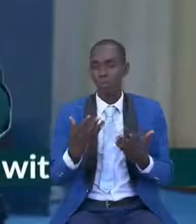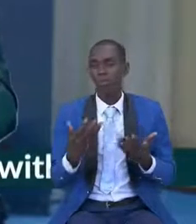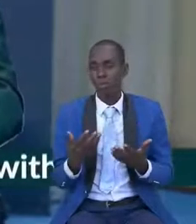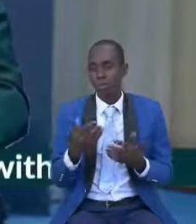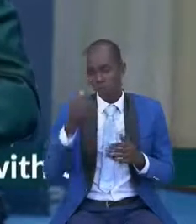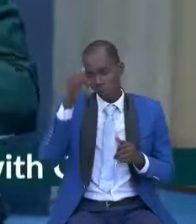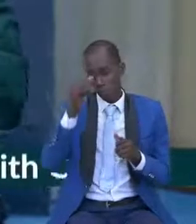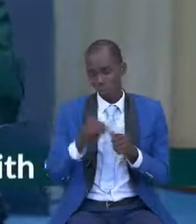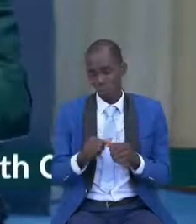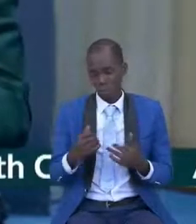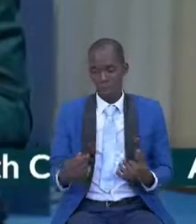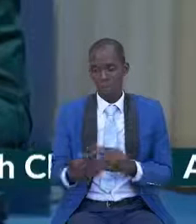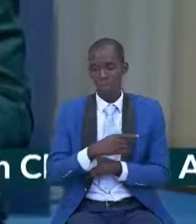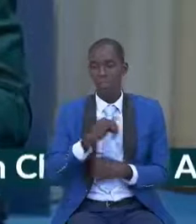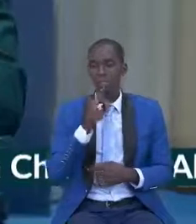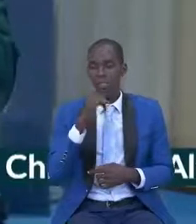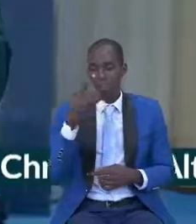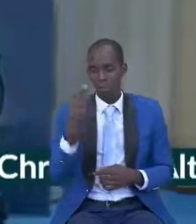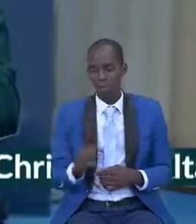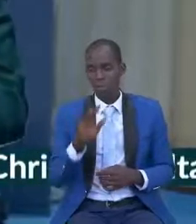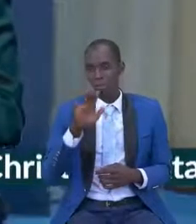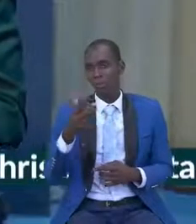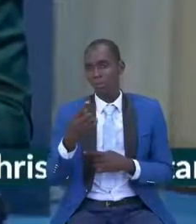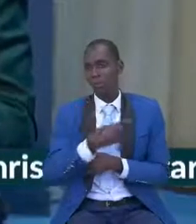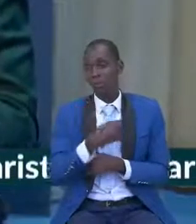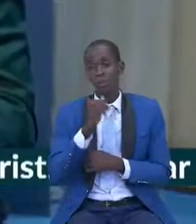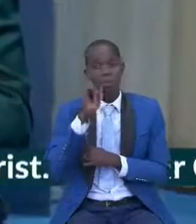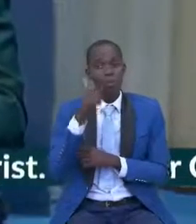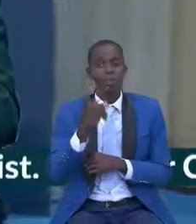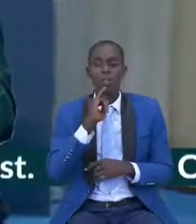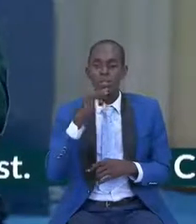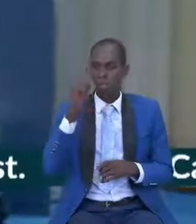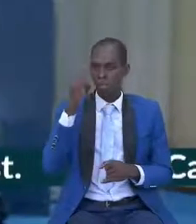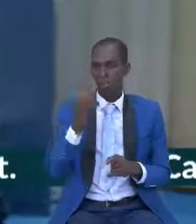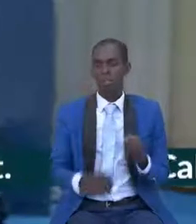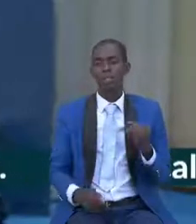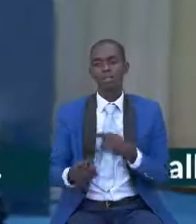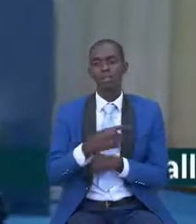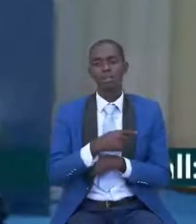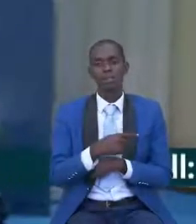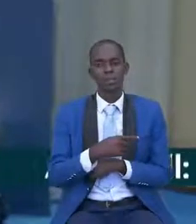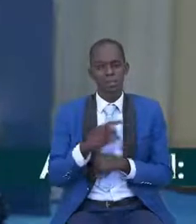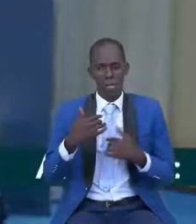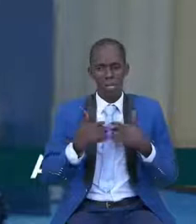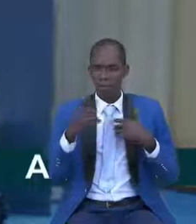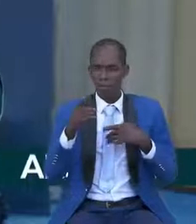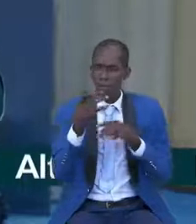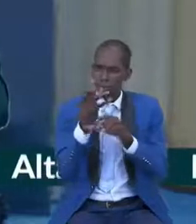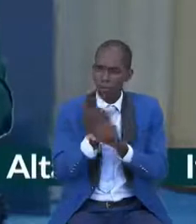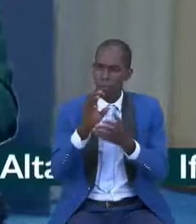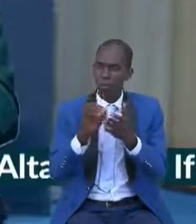Dieu manifestée dans votre vie. Croyez en Dieu ce soir. Croyez en sa parole. Croyez en ses